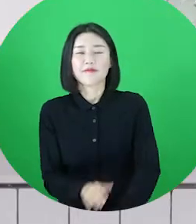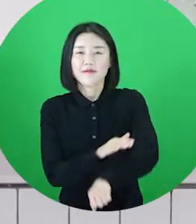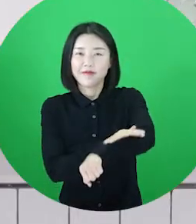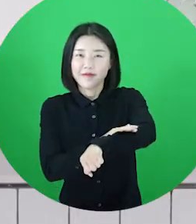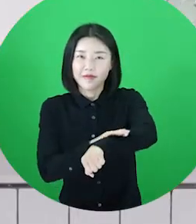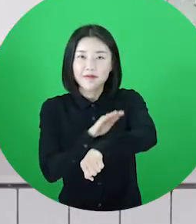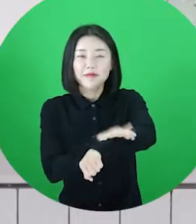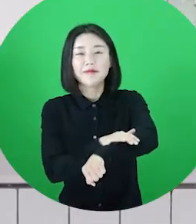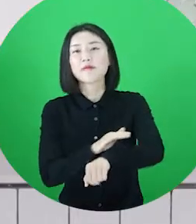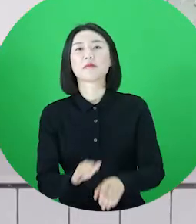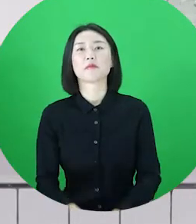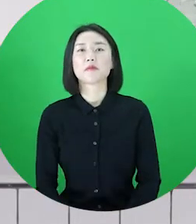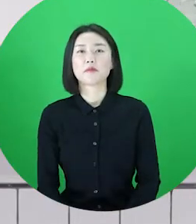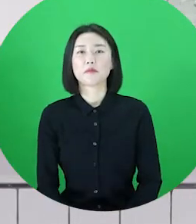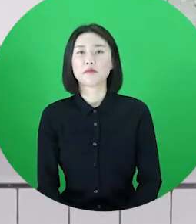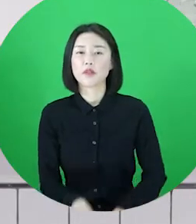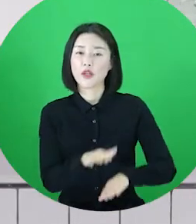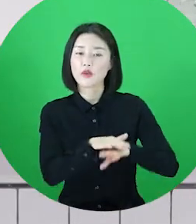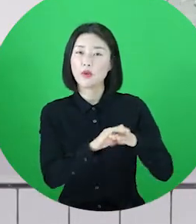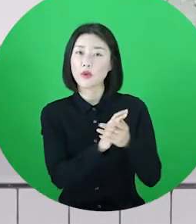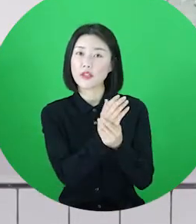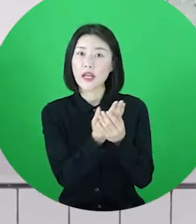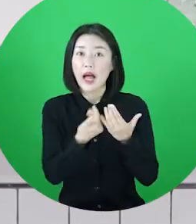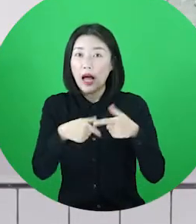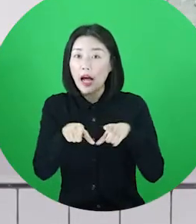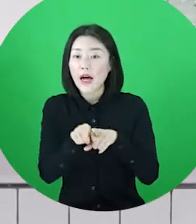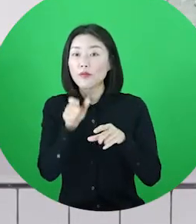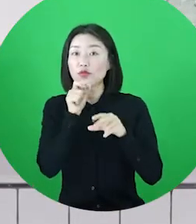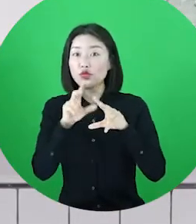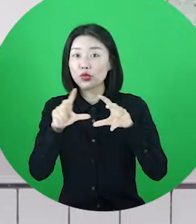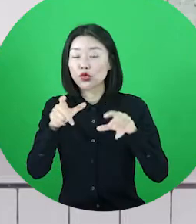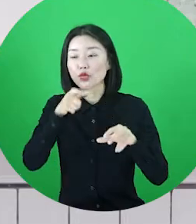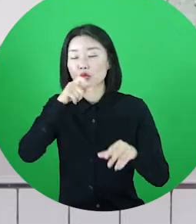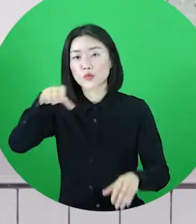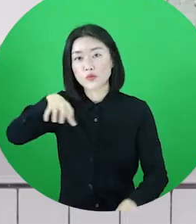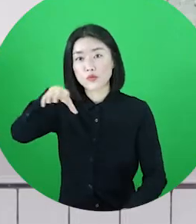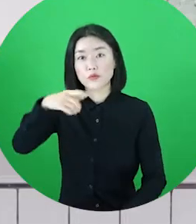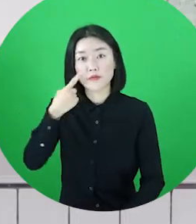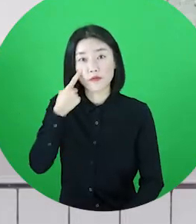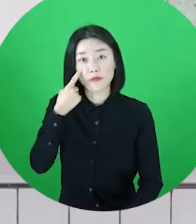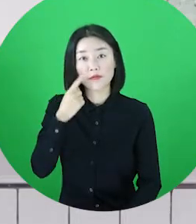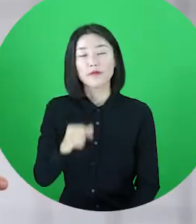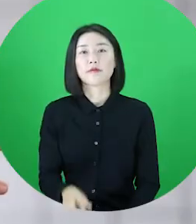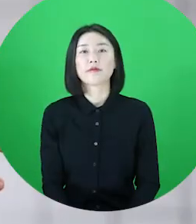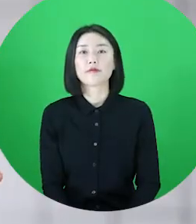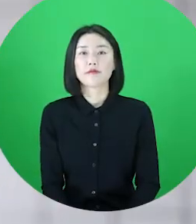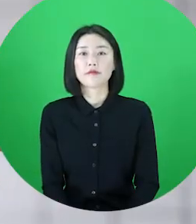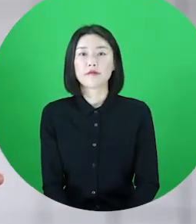아주 잘했습니다. 이제 손도 씻고 두부도 씻어주세요. 네.